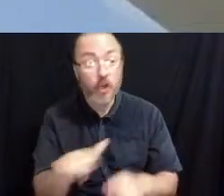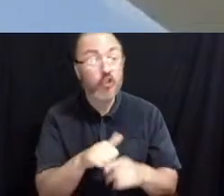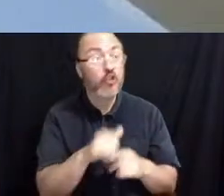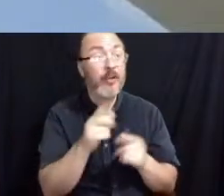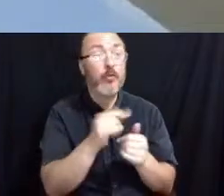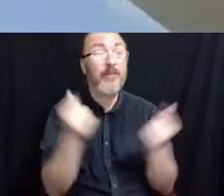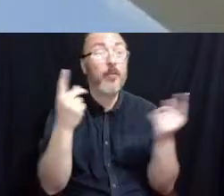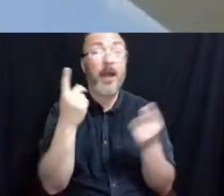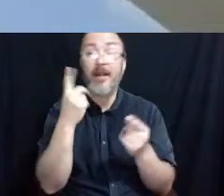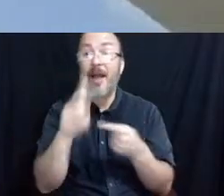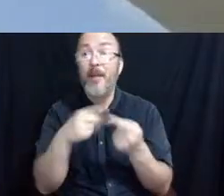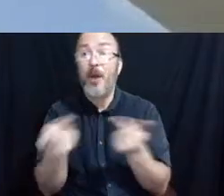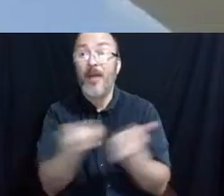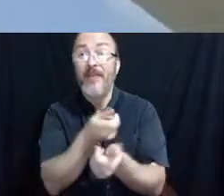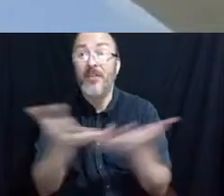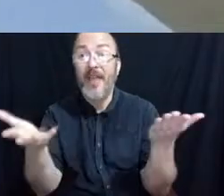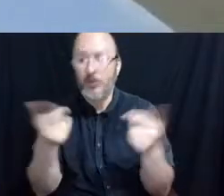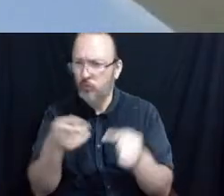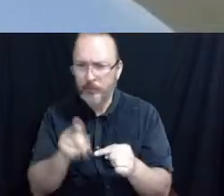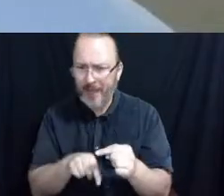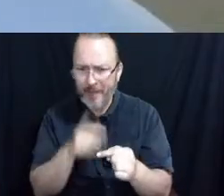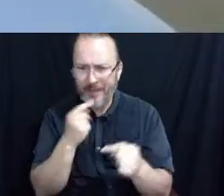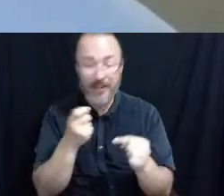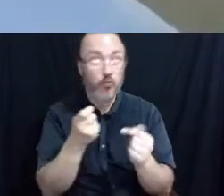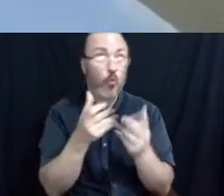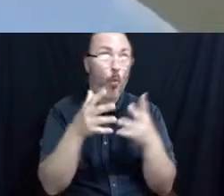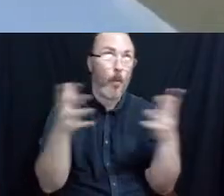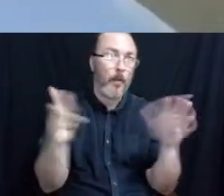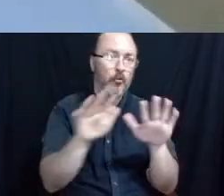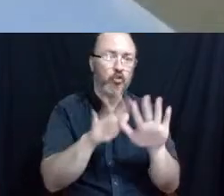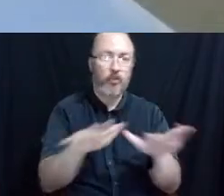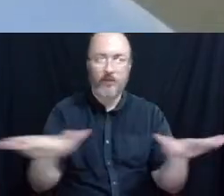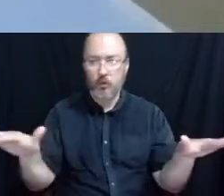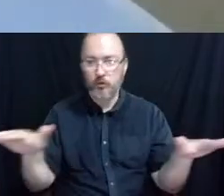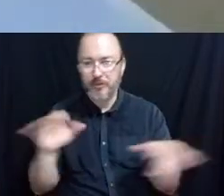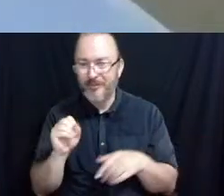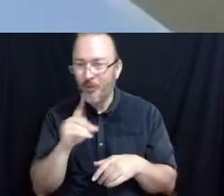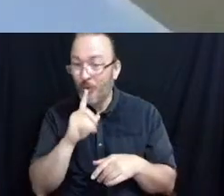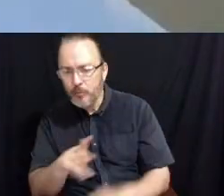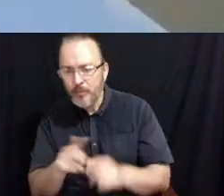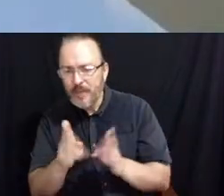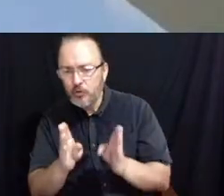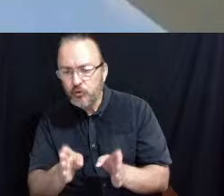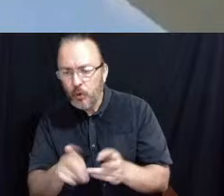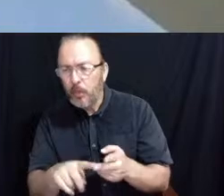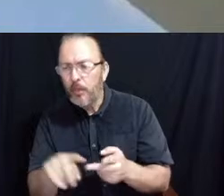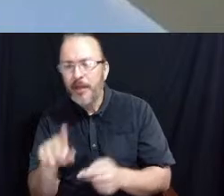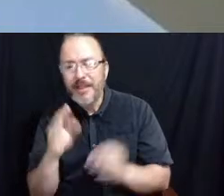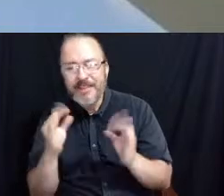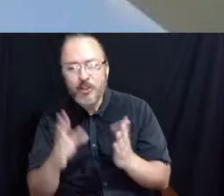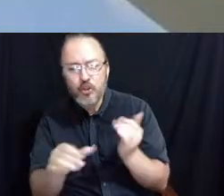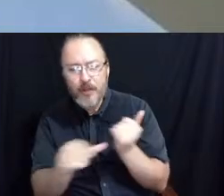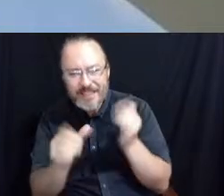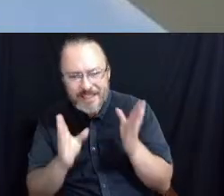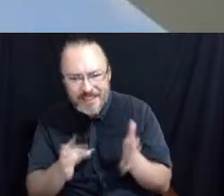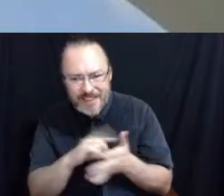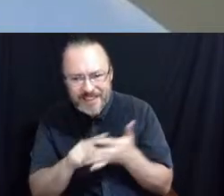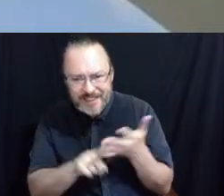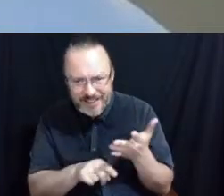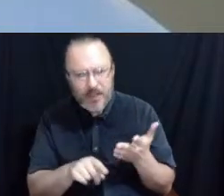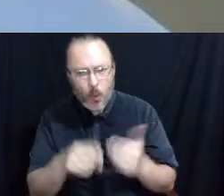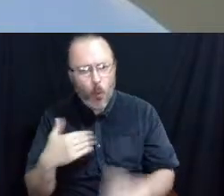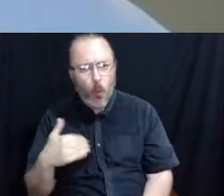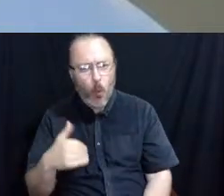tous les enseignants à toutes les connaissances. Mais beaucoup de travail doit être fait à la volonté des assistants,